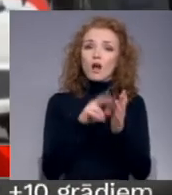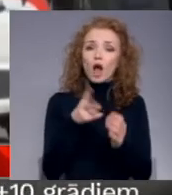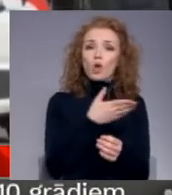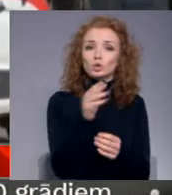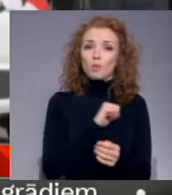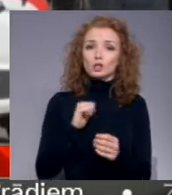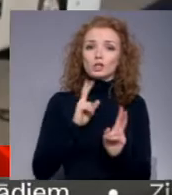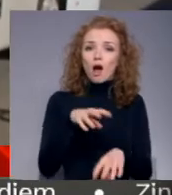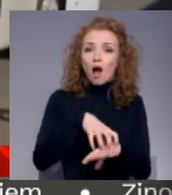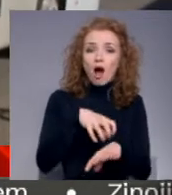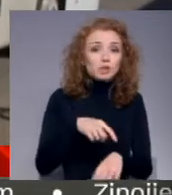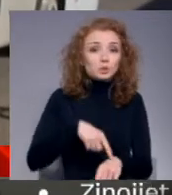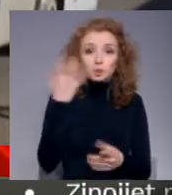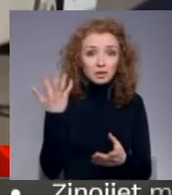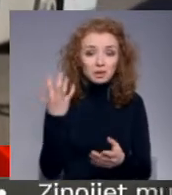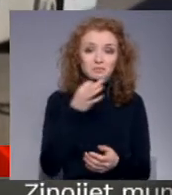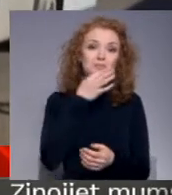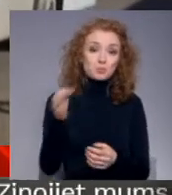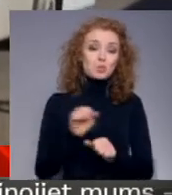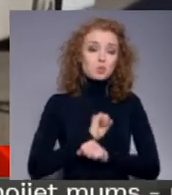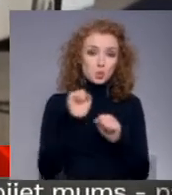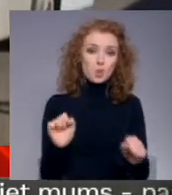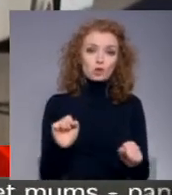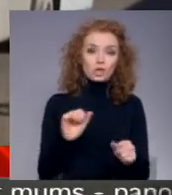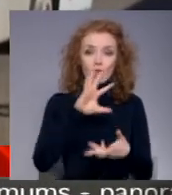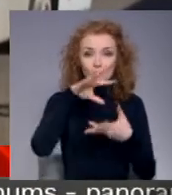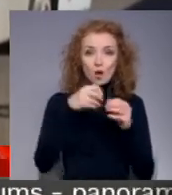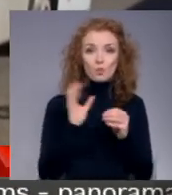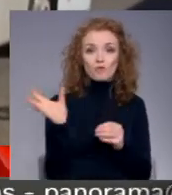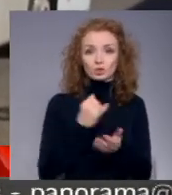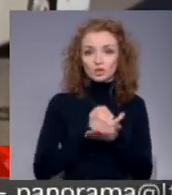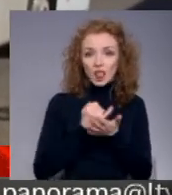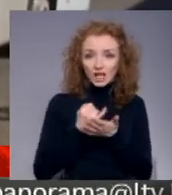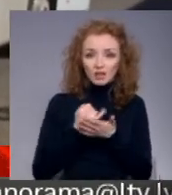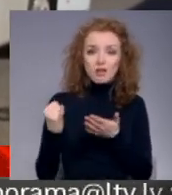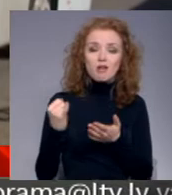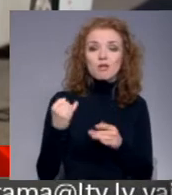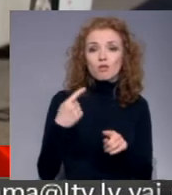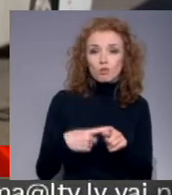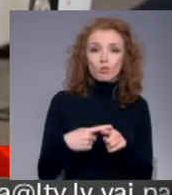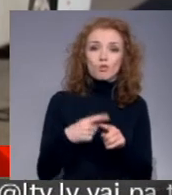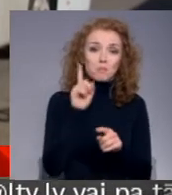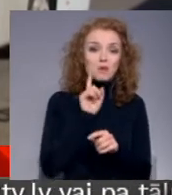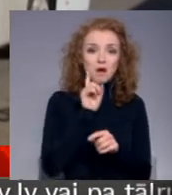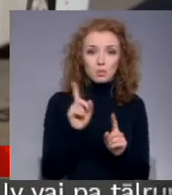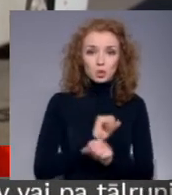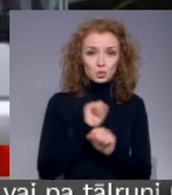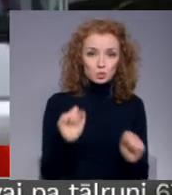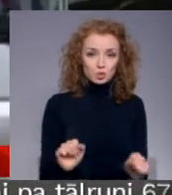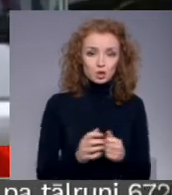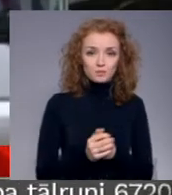šobrīd strādājot? Droši. Ievērojam visu sterilitāti, jā, un es domāju, ka pagaidām ir droši,